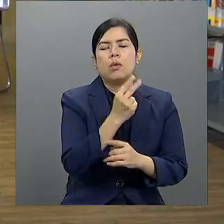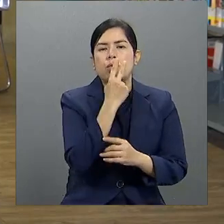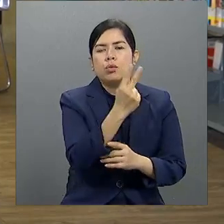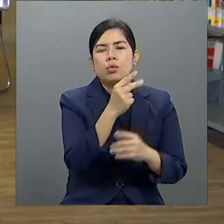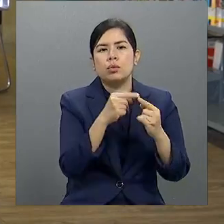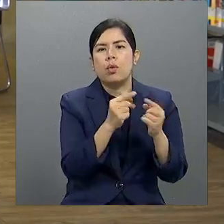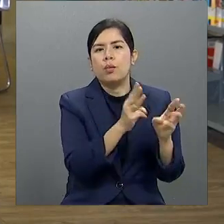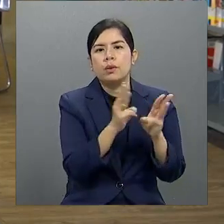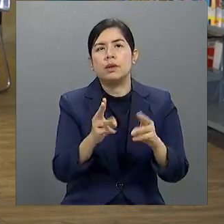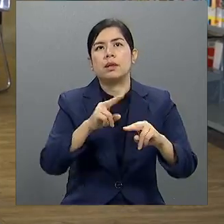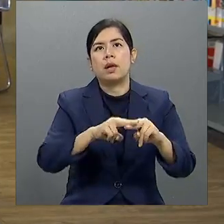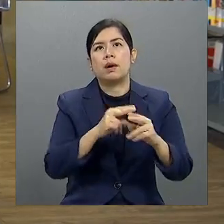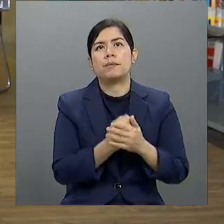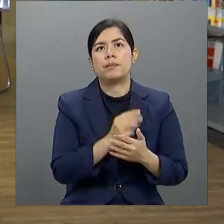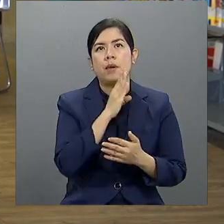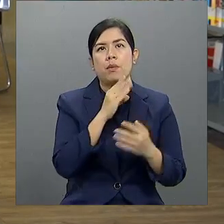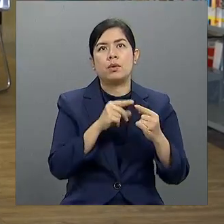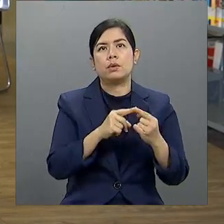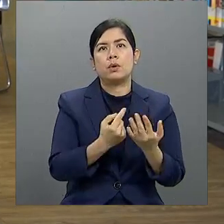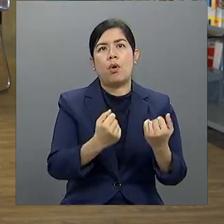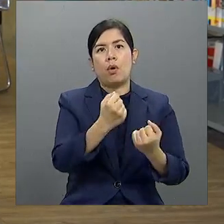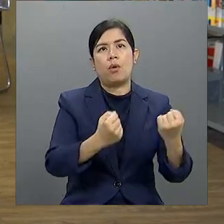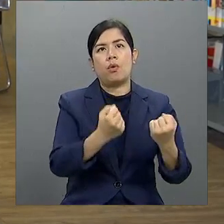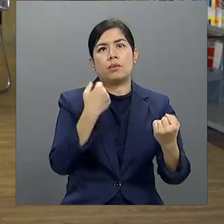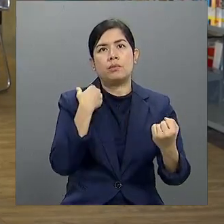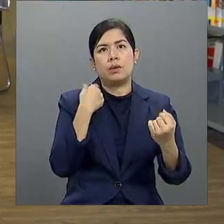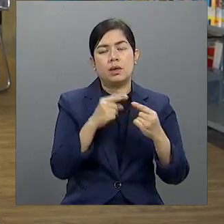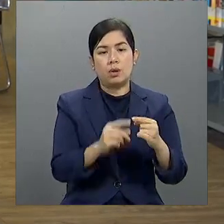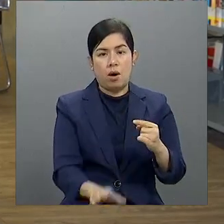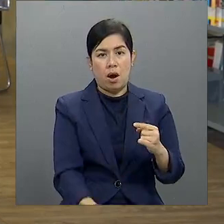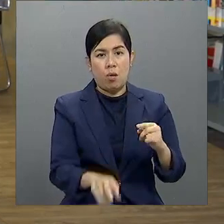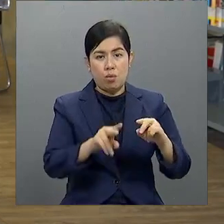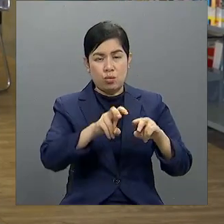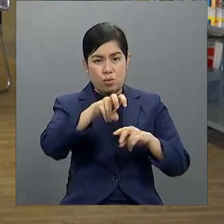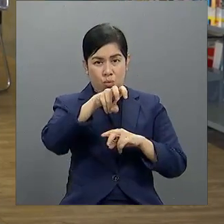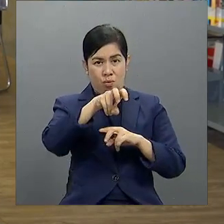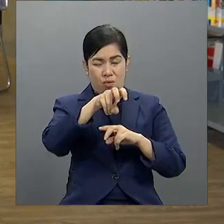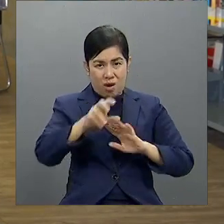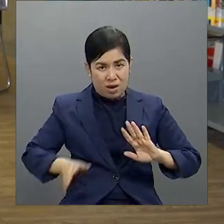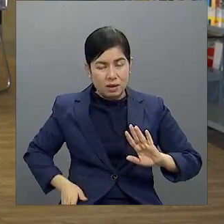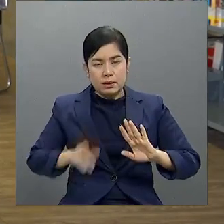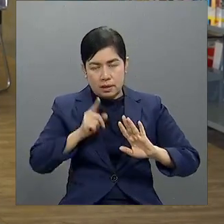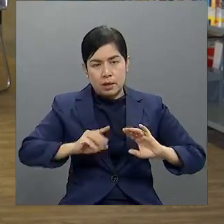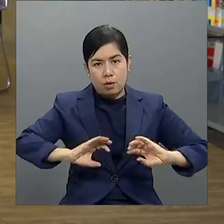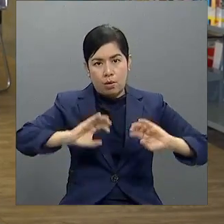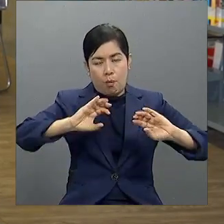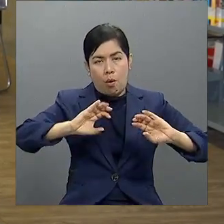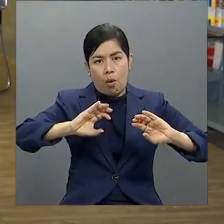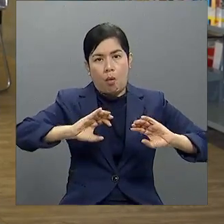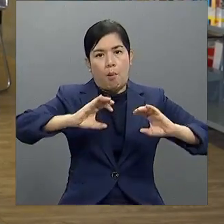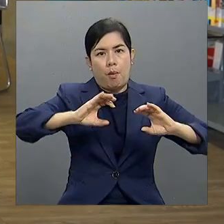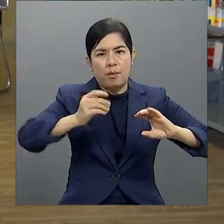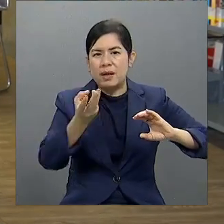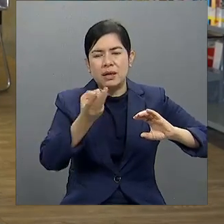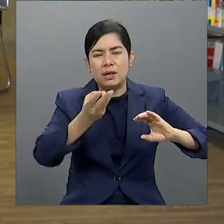แบบรถสปอร์ตอย่างเงี้ยมันจะแบบเหมือนกับว่าเข่ามันจะสูงเลยแต่จริงๆแล้วเราควรนั่งให้สะโพกของเราเนี่ยสูงกว่าเข่าใช่ไหมฮะ สูงขอนี่เดียวหรือว่าระดับ